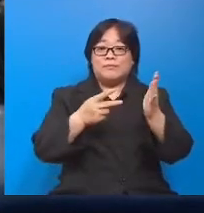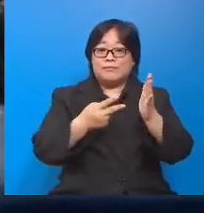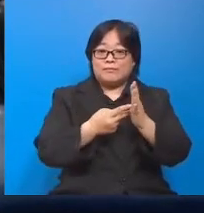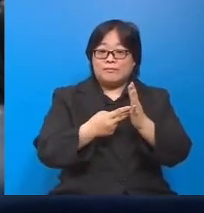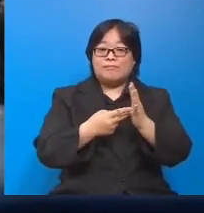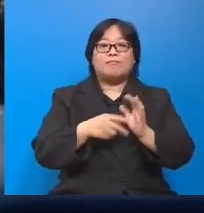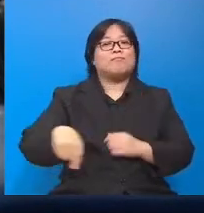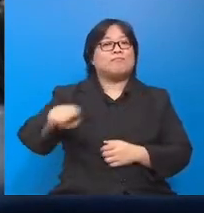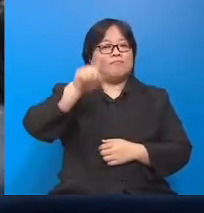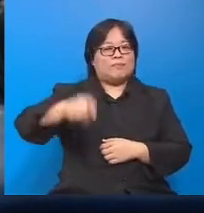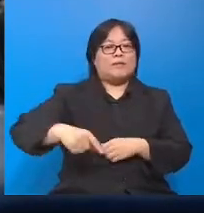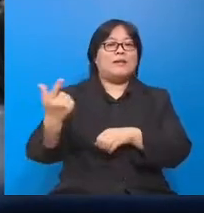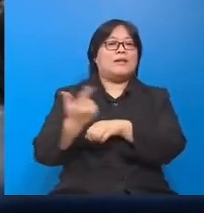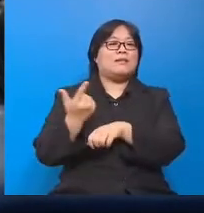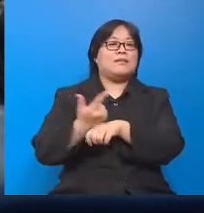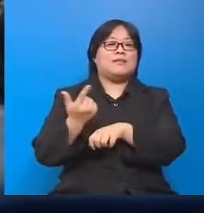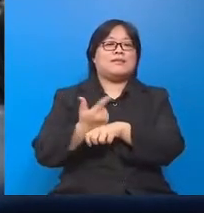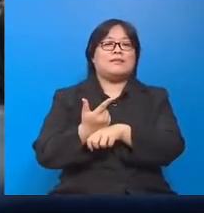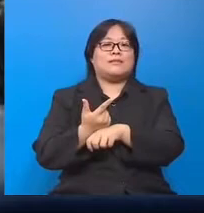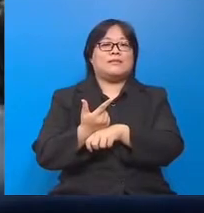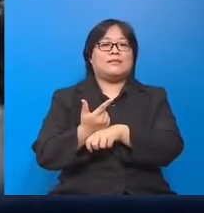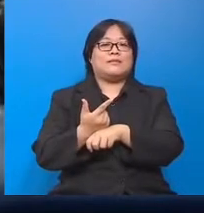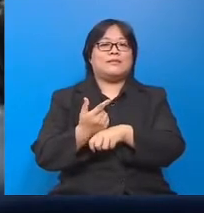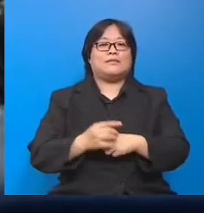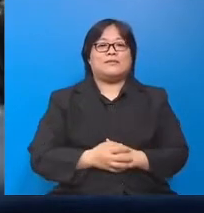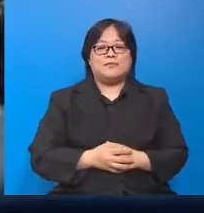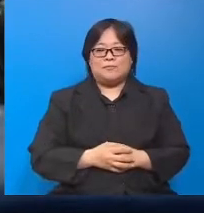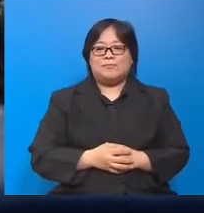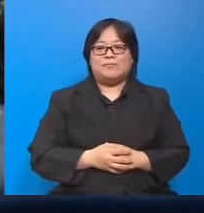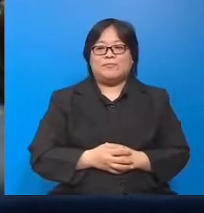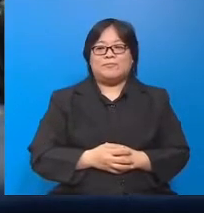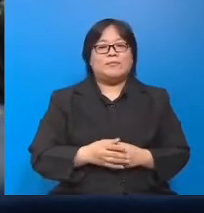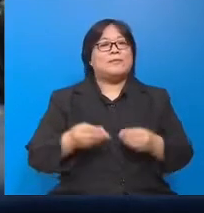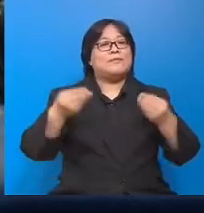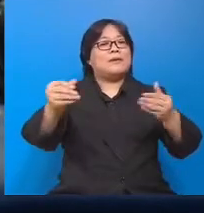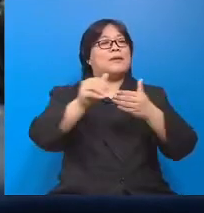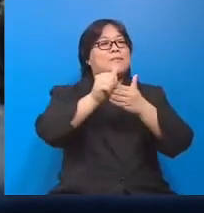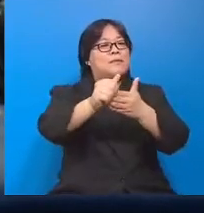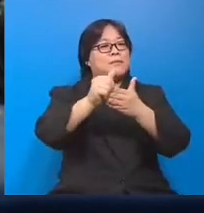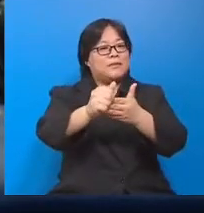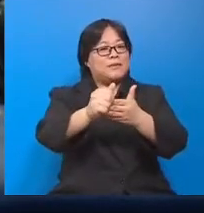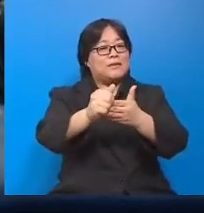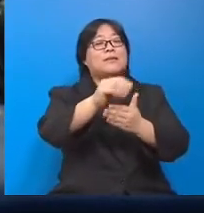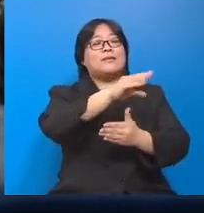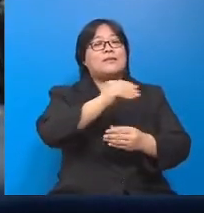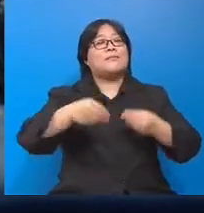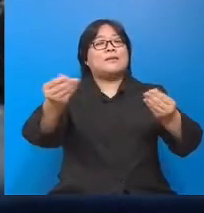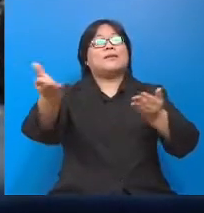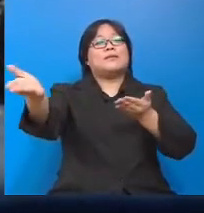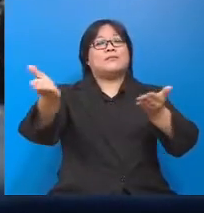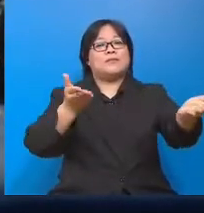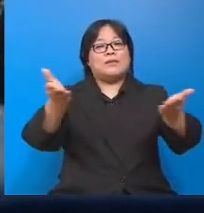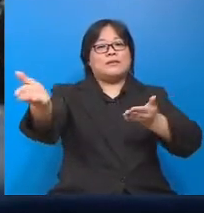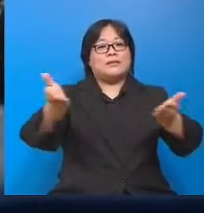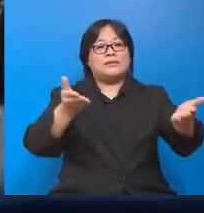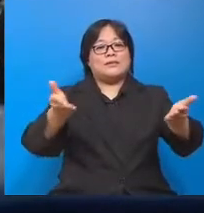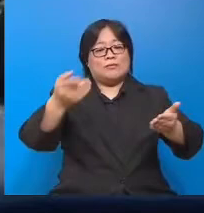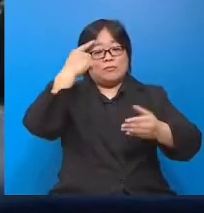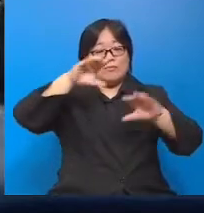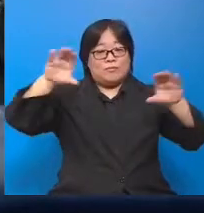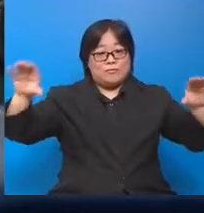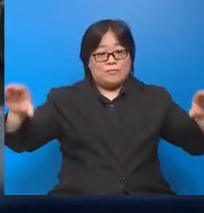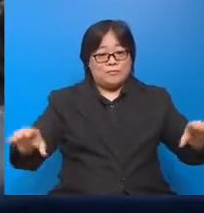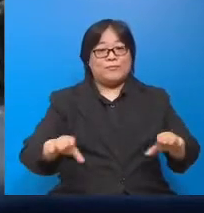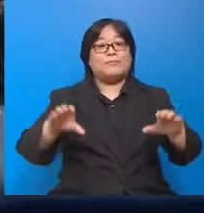Michael mesti dilatih debu bimbingan dan juga diberi kemudahan untuk